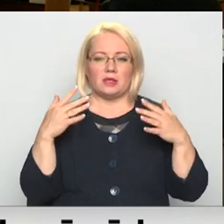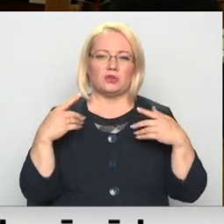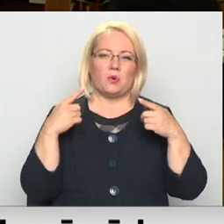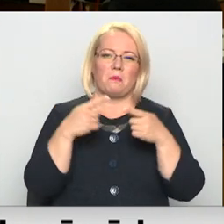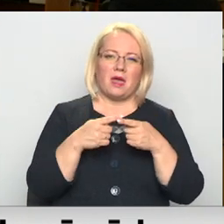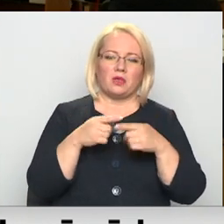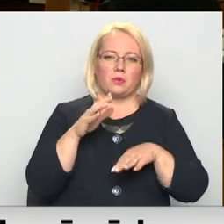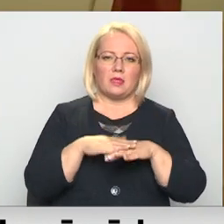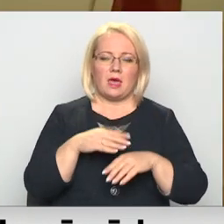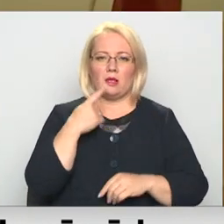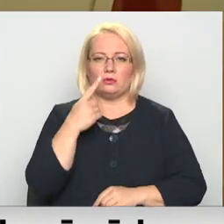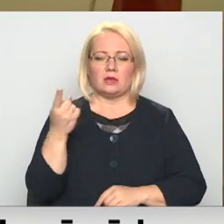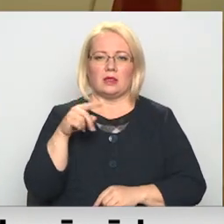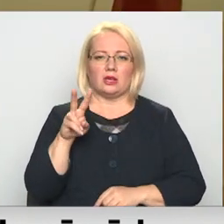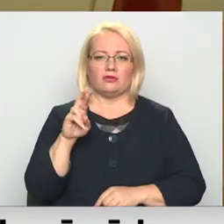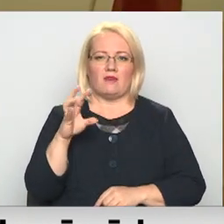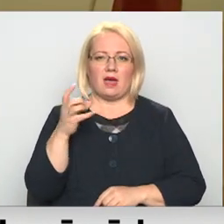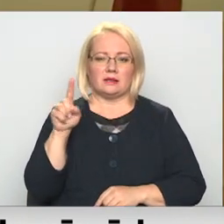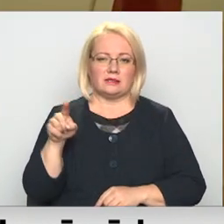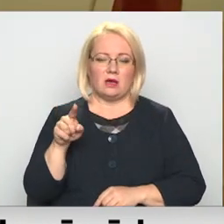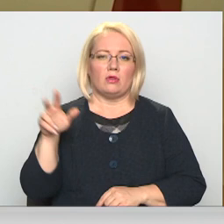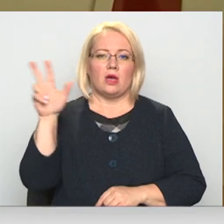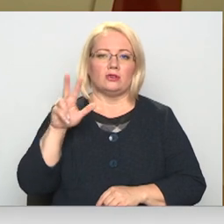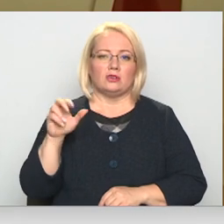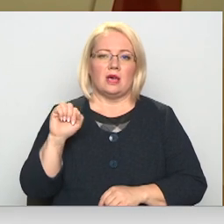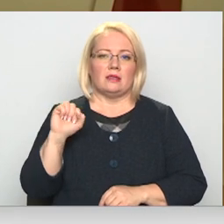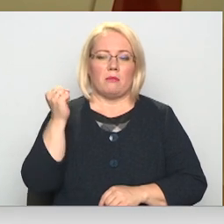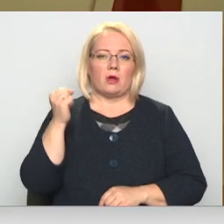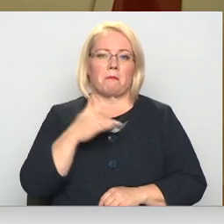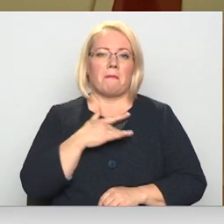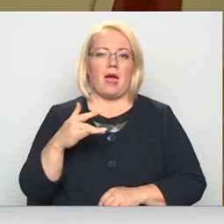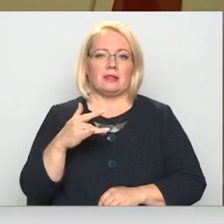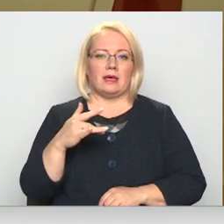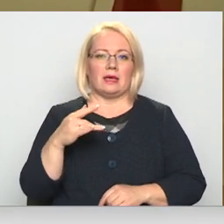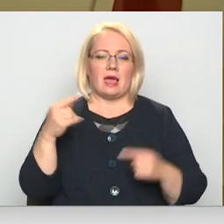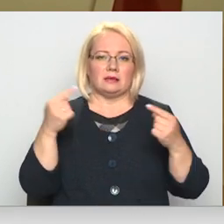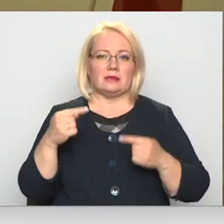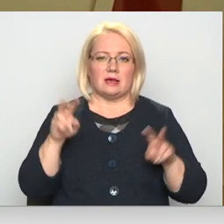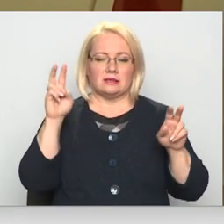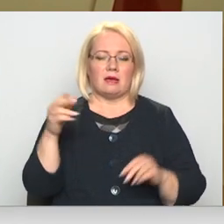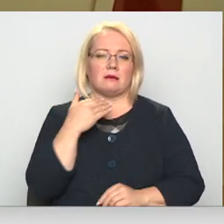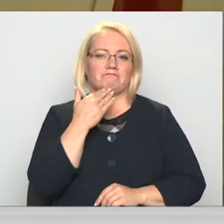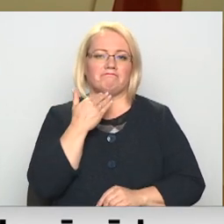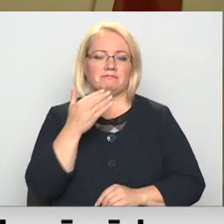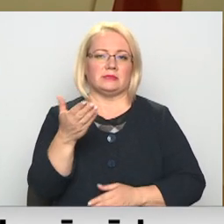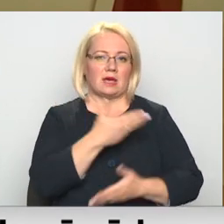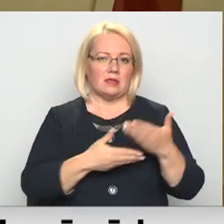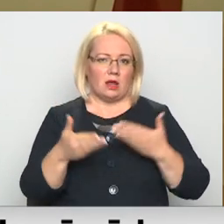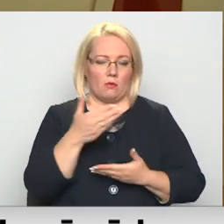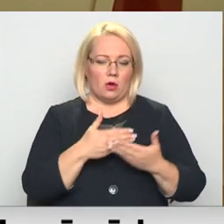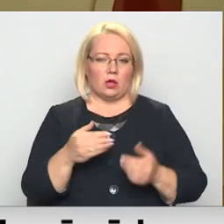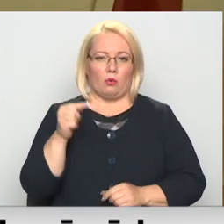dēļ, uzskata Švarts. Sociāldemokrātiskā partija Saskaņa izrāda nevēlēšanos sadarboties, un